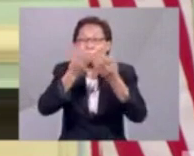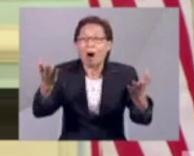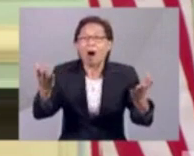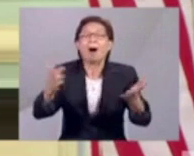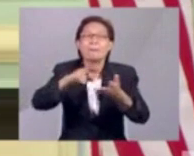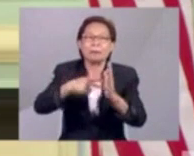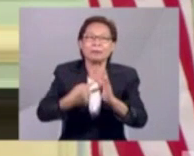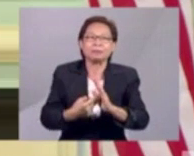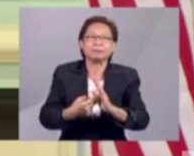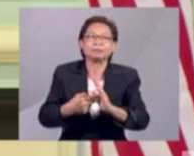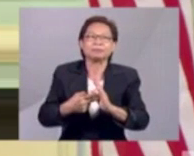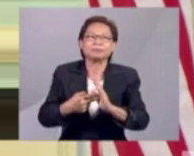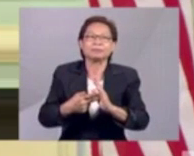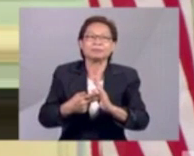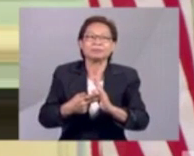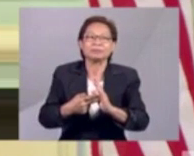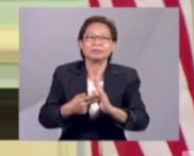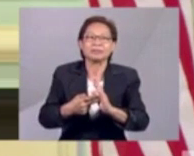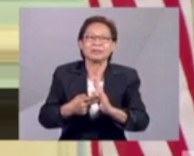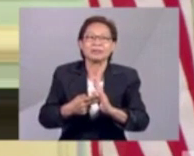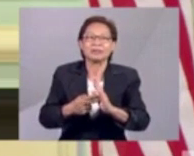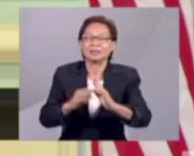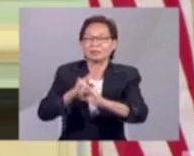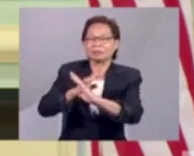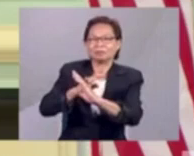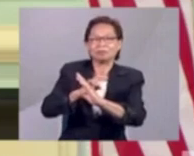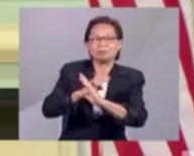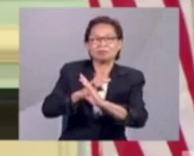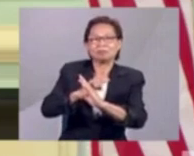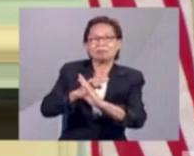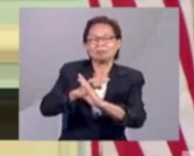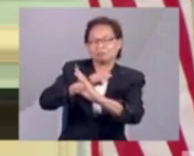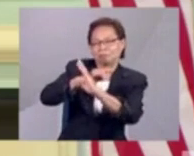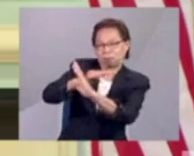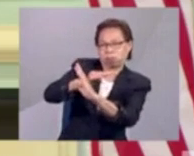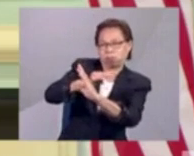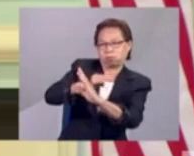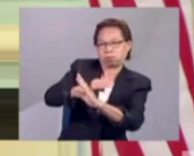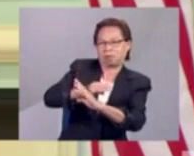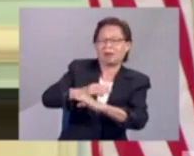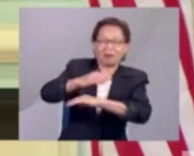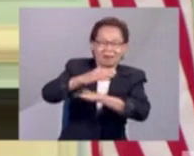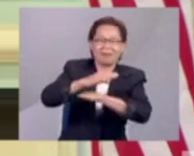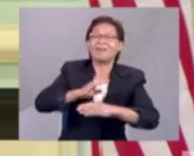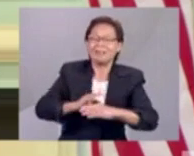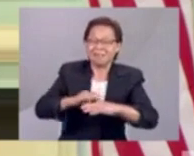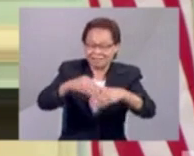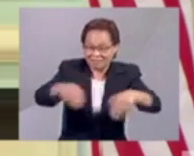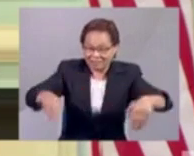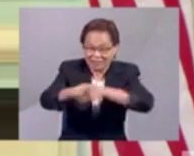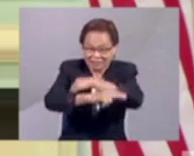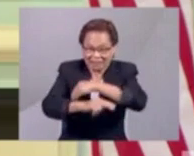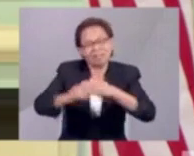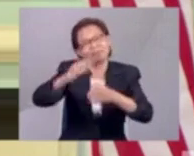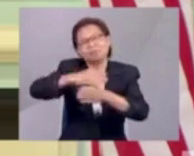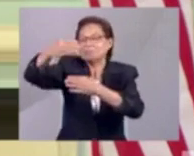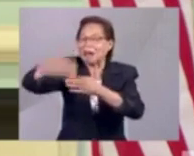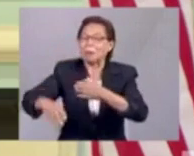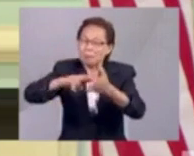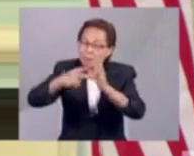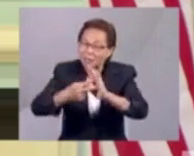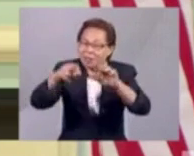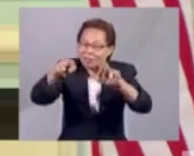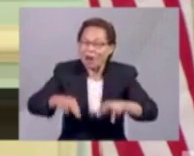sekatan perjalanan rentas negeri ditamatkan. Ini bermakna rakyat